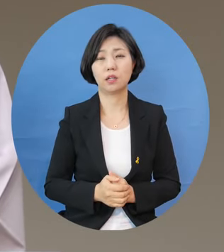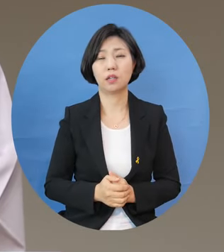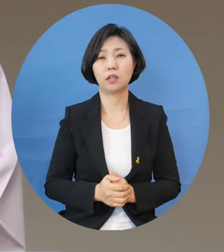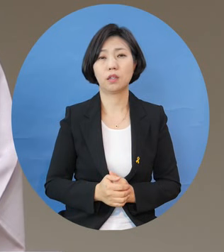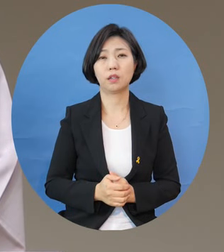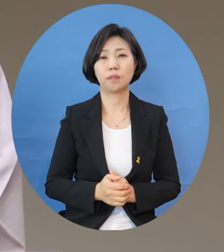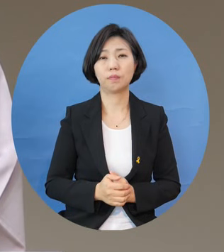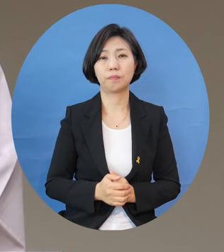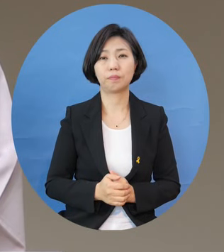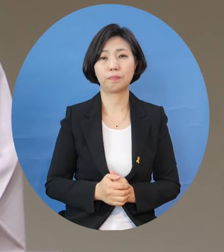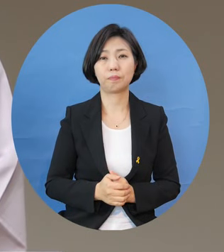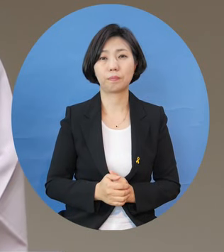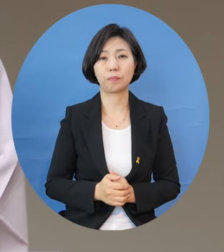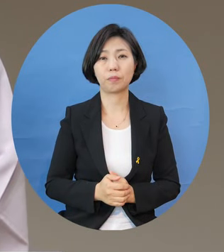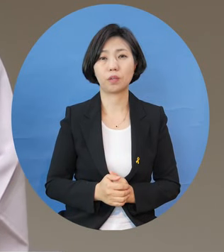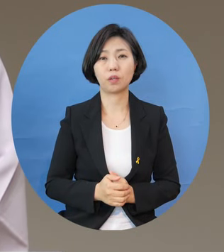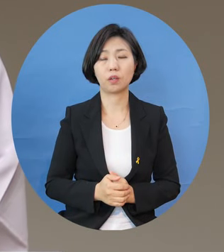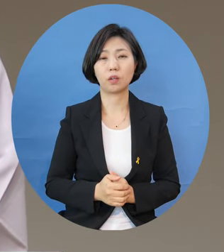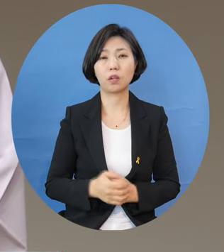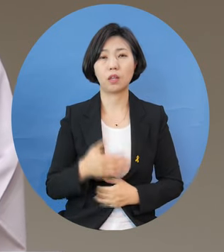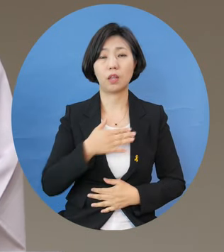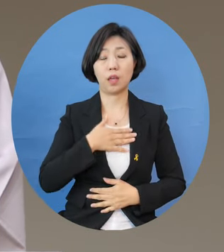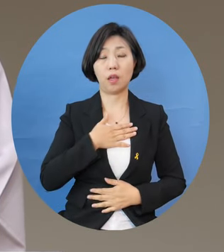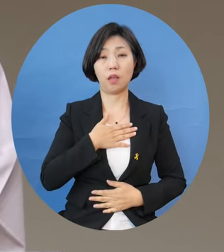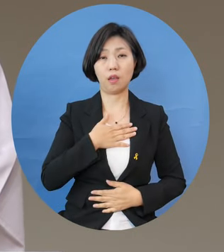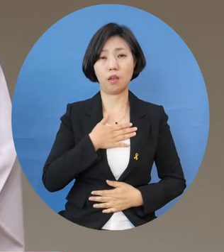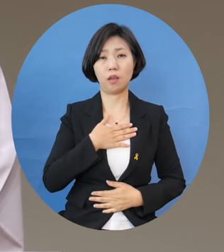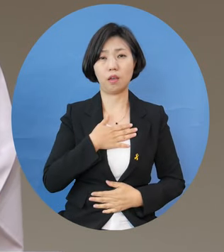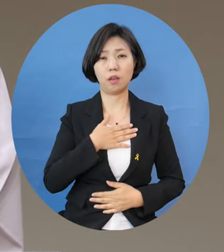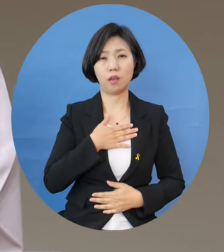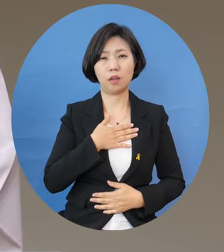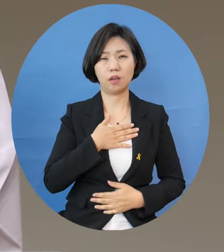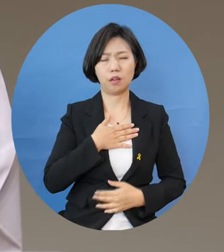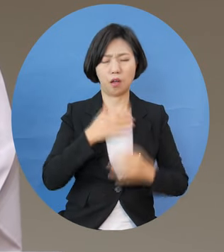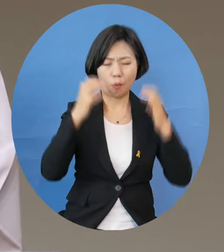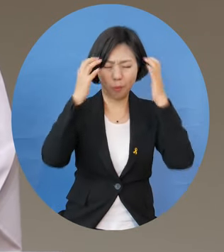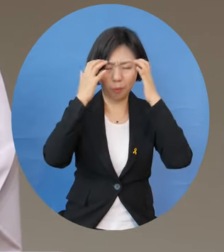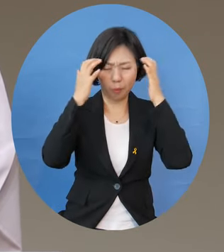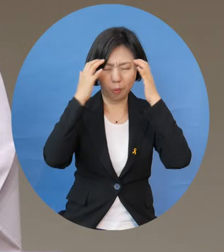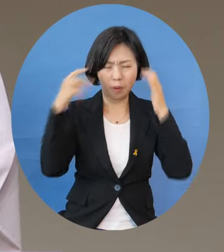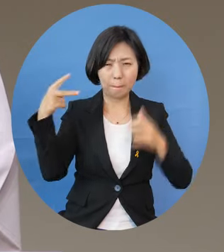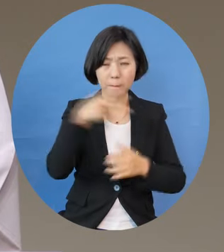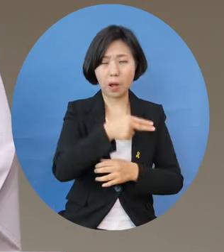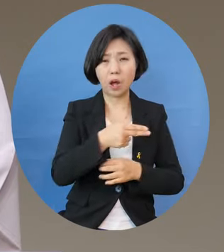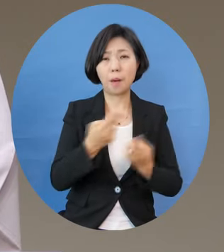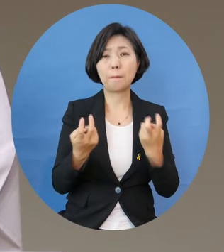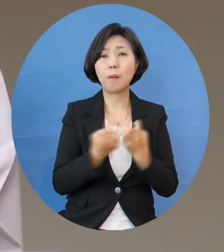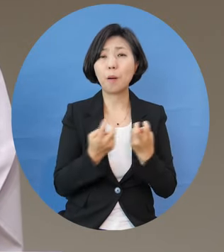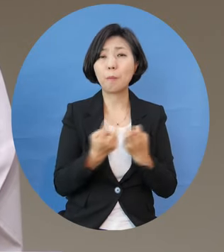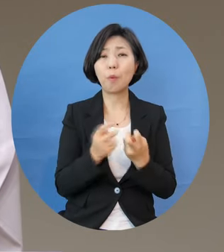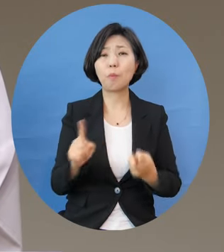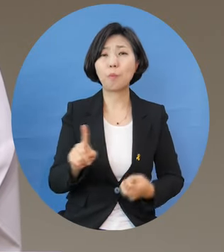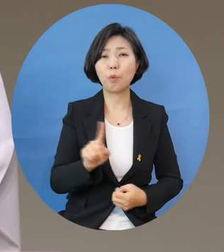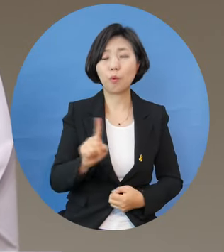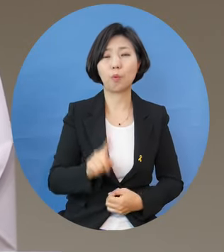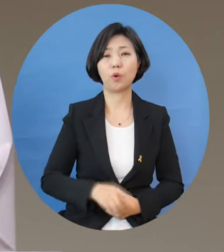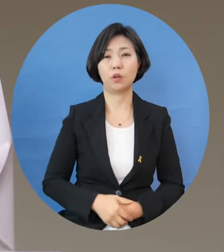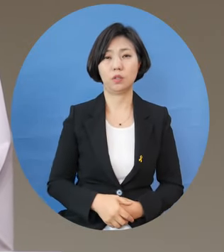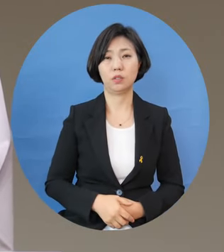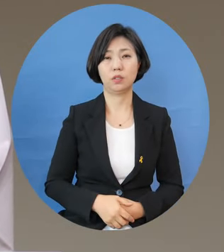해야 이 심리적인 좀 괴로움에서 벗어날 수 있을까? 이제 이